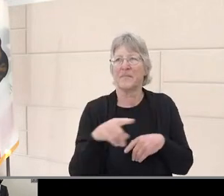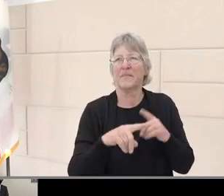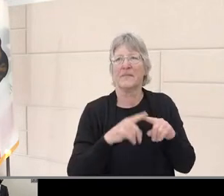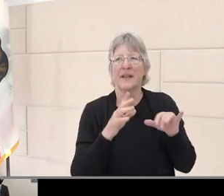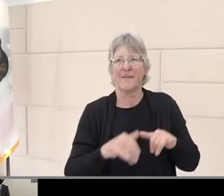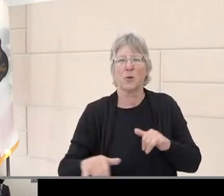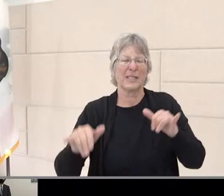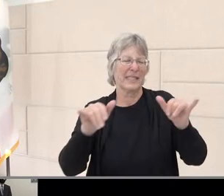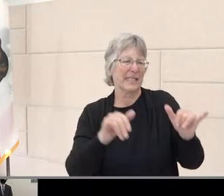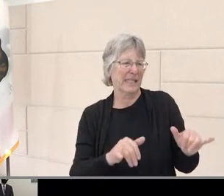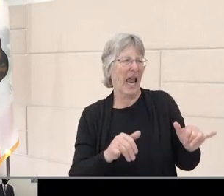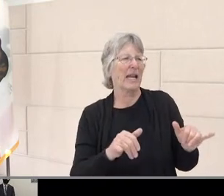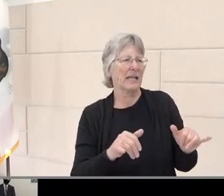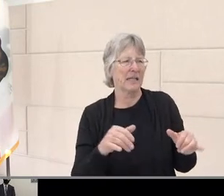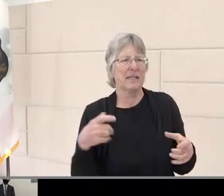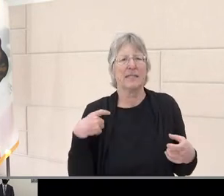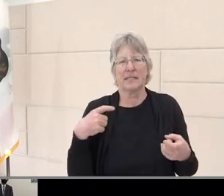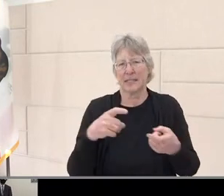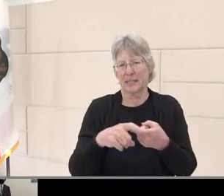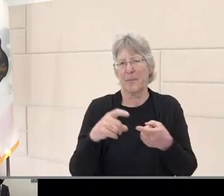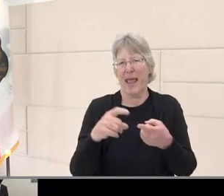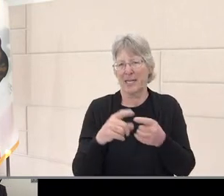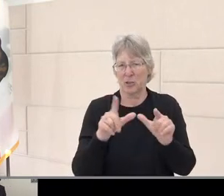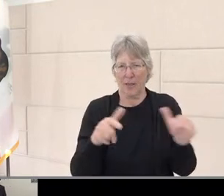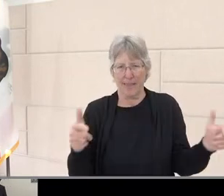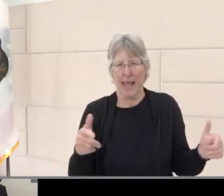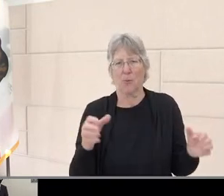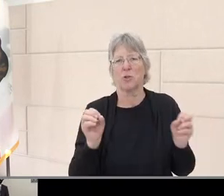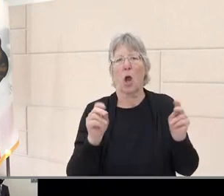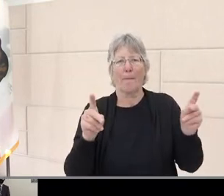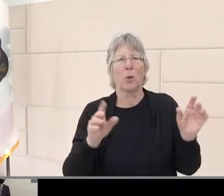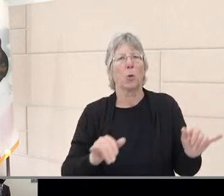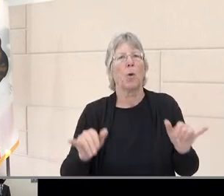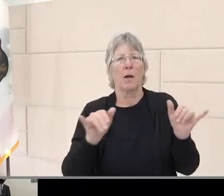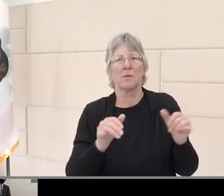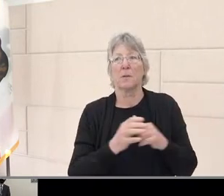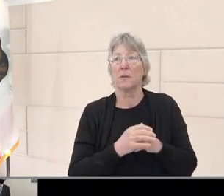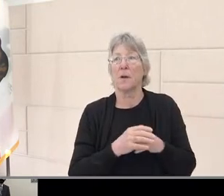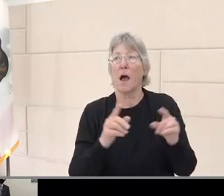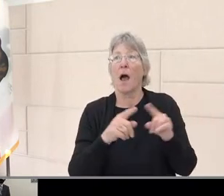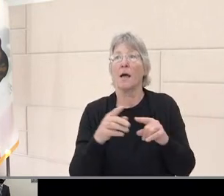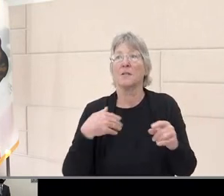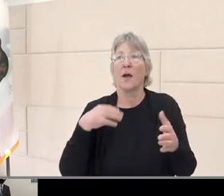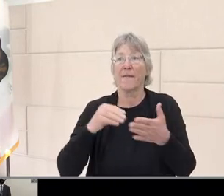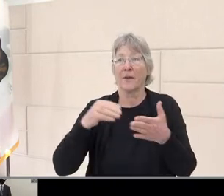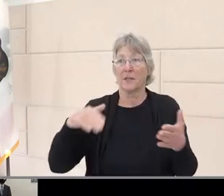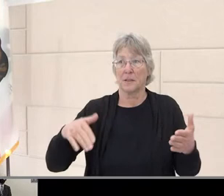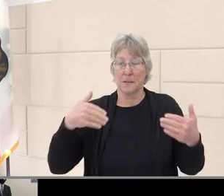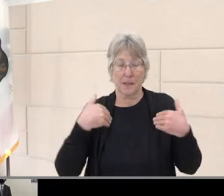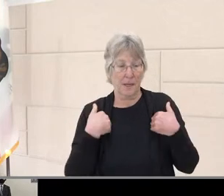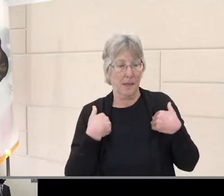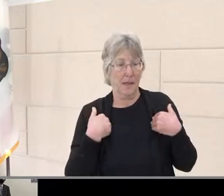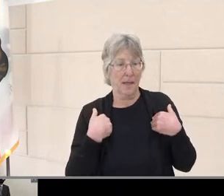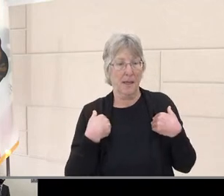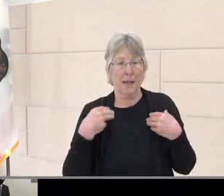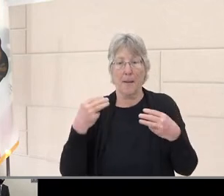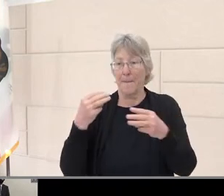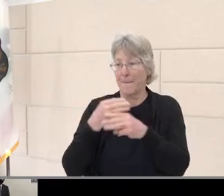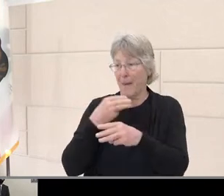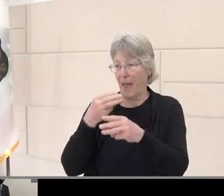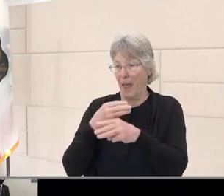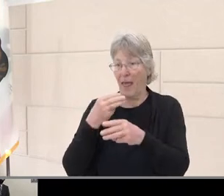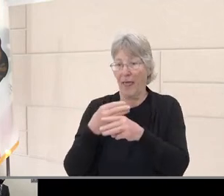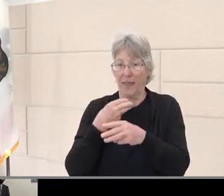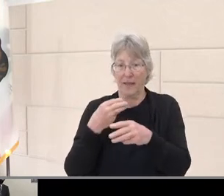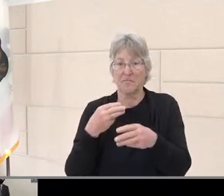កាសដូចជាភាសា Spanish យើងធ្វើឲ្យសិស្សរបស់យើង